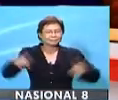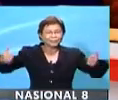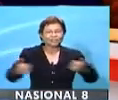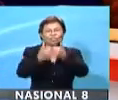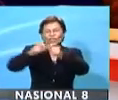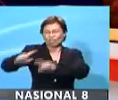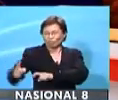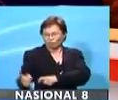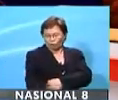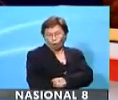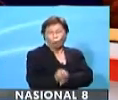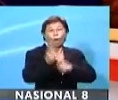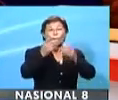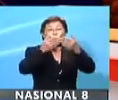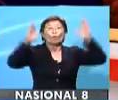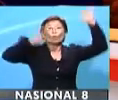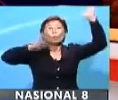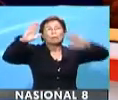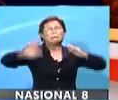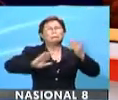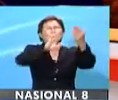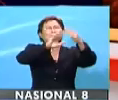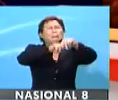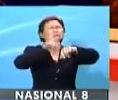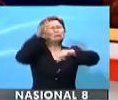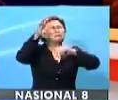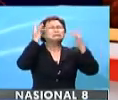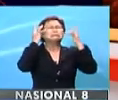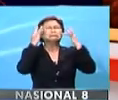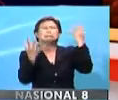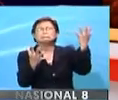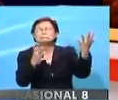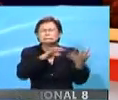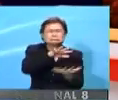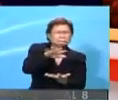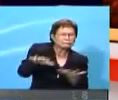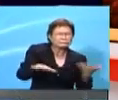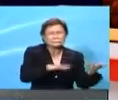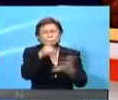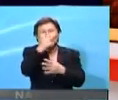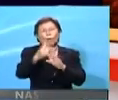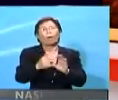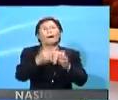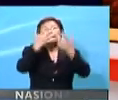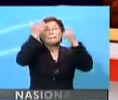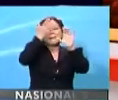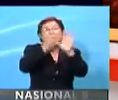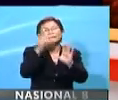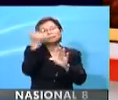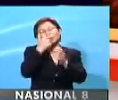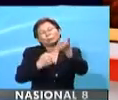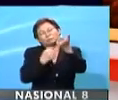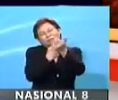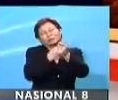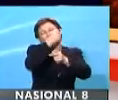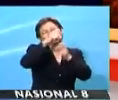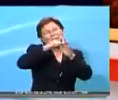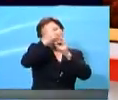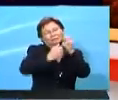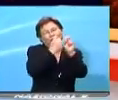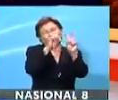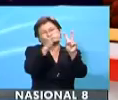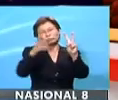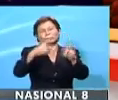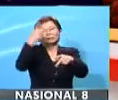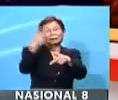Kejohanan golf terbuka Malaysia berdepan masa depan tidak menentu selepas Maybank menarik diri daripada menjadi penaja utama bermula tahun depan. Memasuki